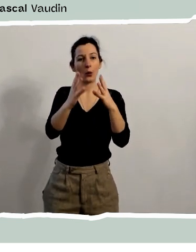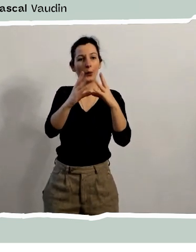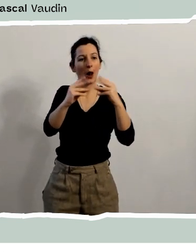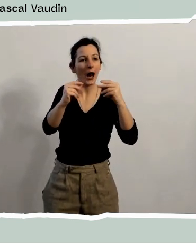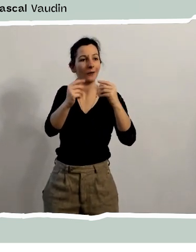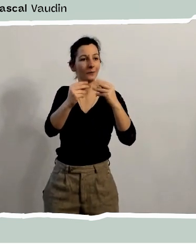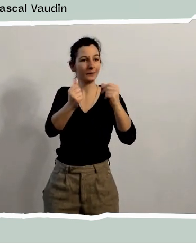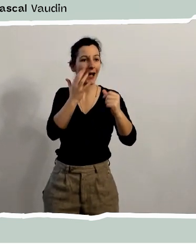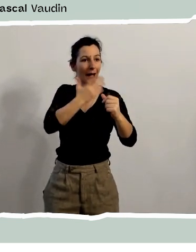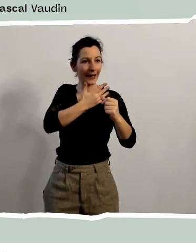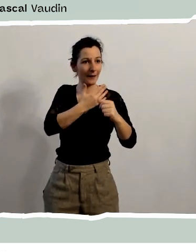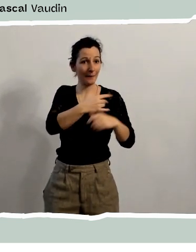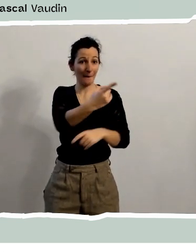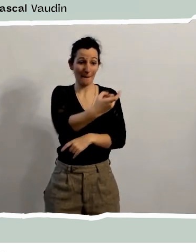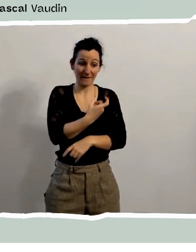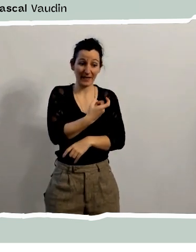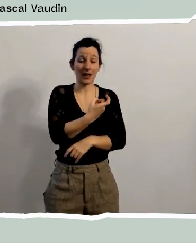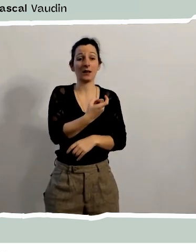texture.